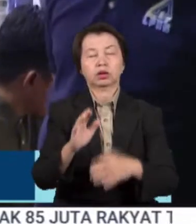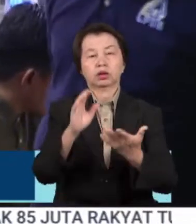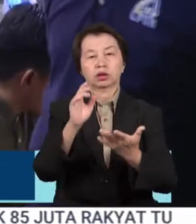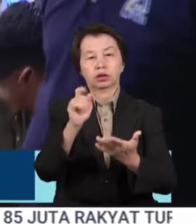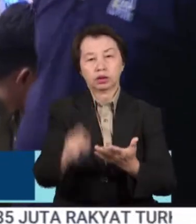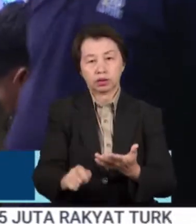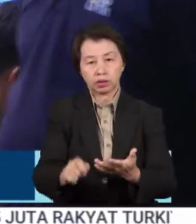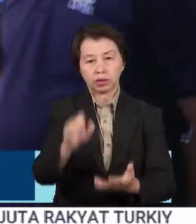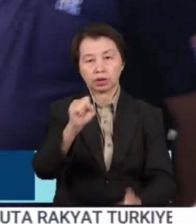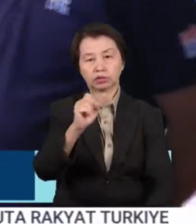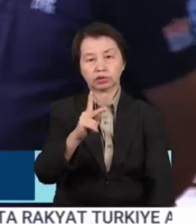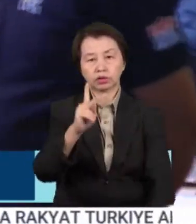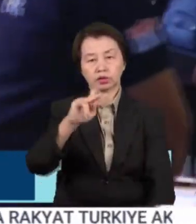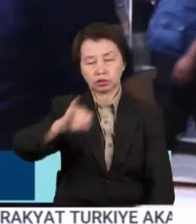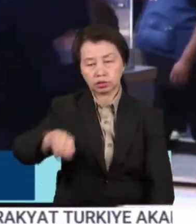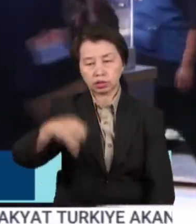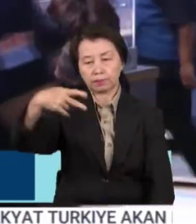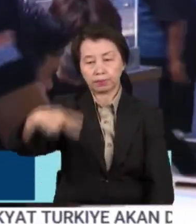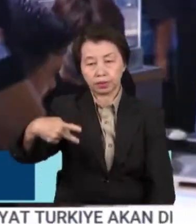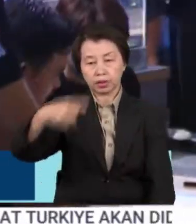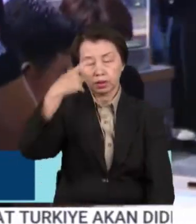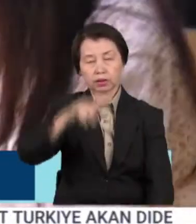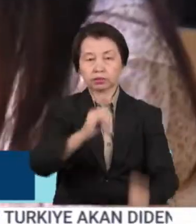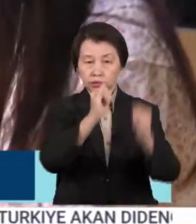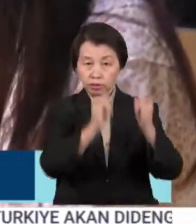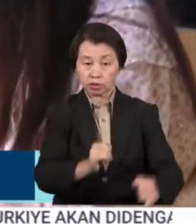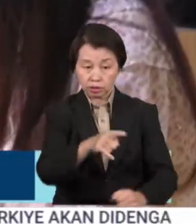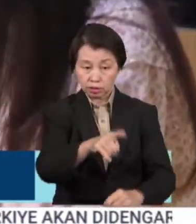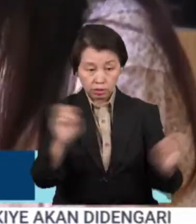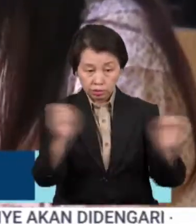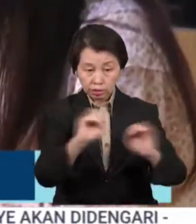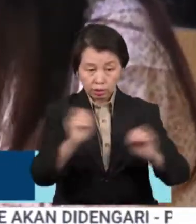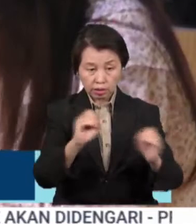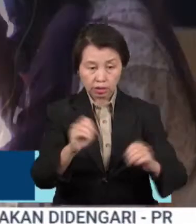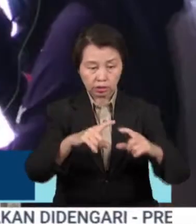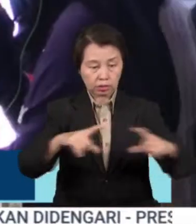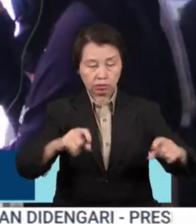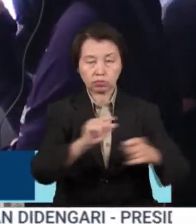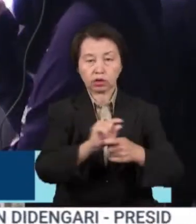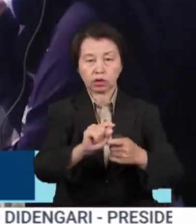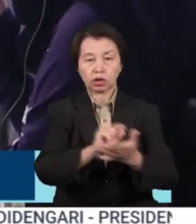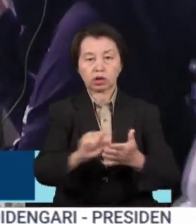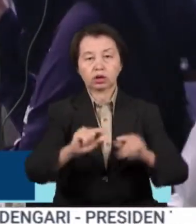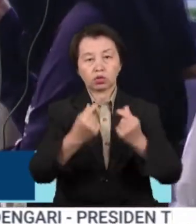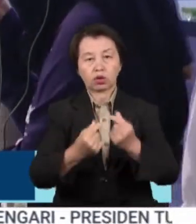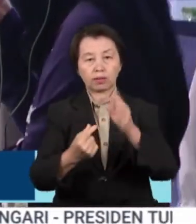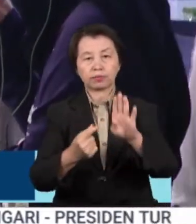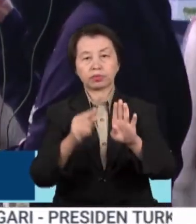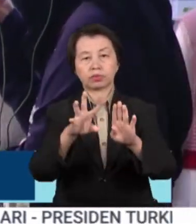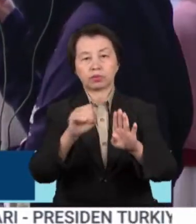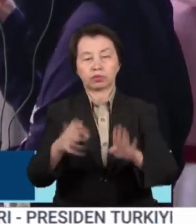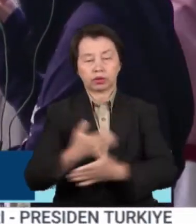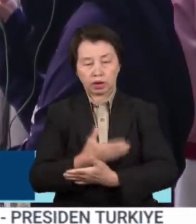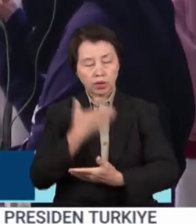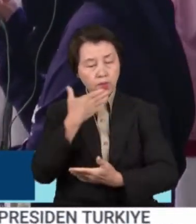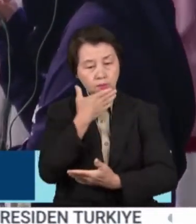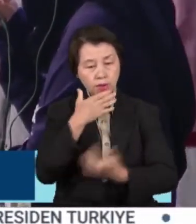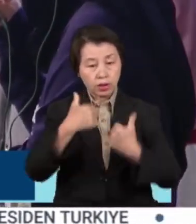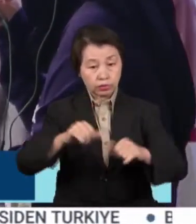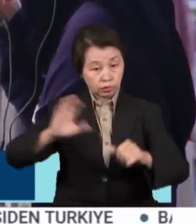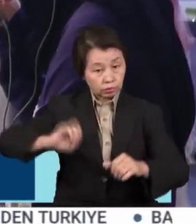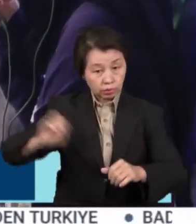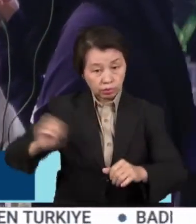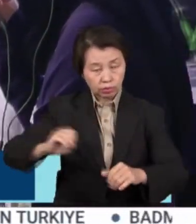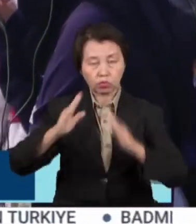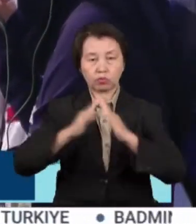Negara SKJP bagi individu yang tidak memiliki slip gaji, golongan B40 dan anak muda yang masih belum